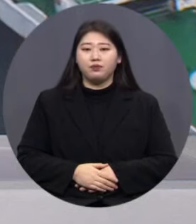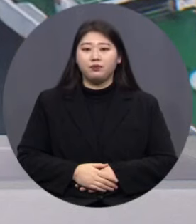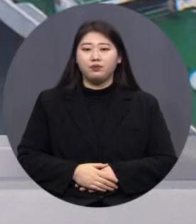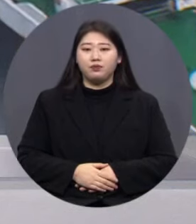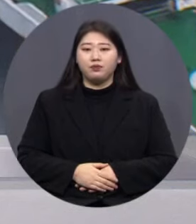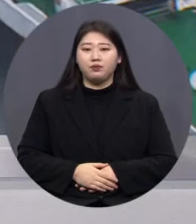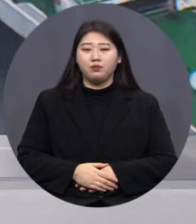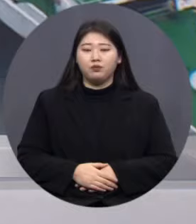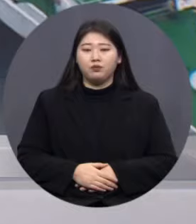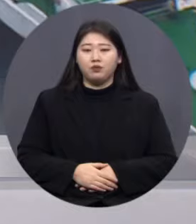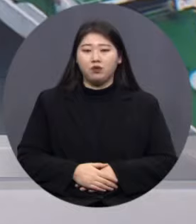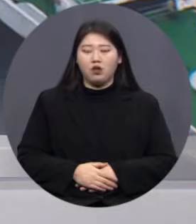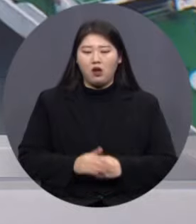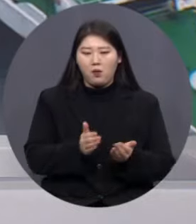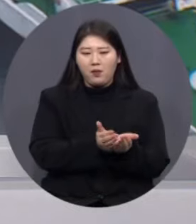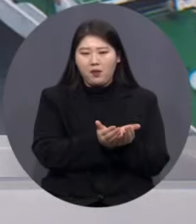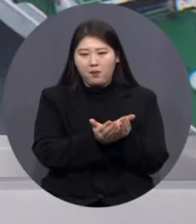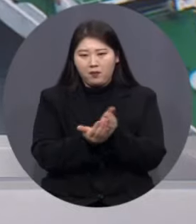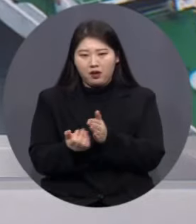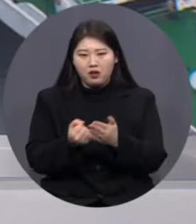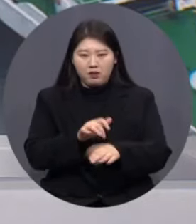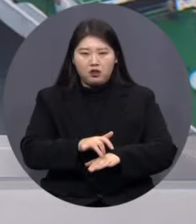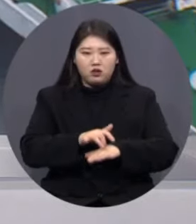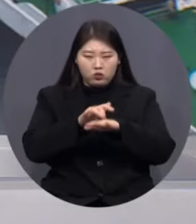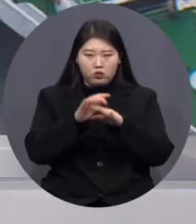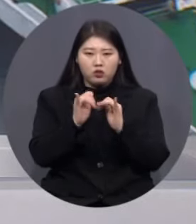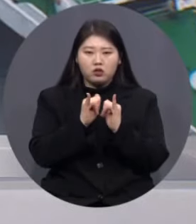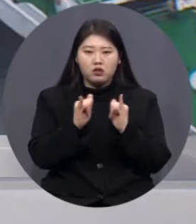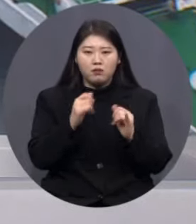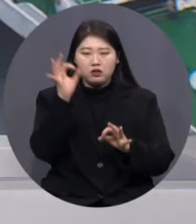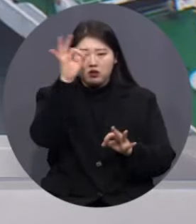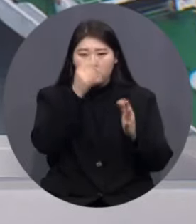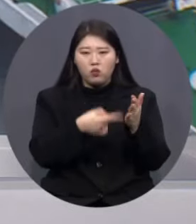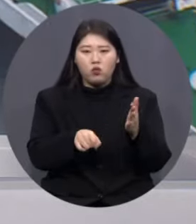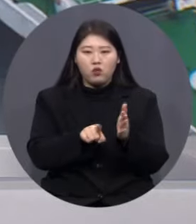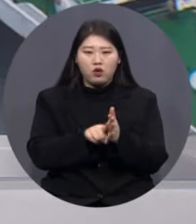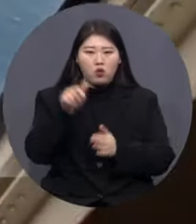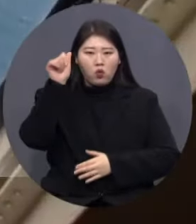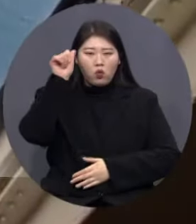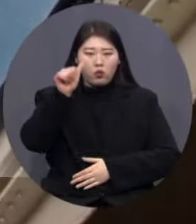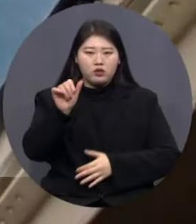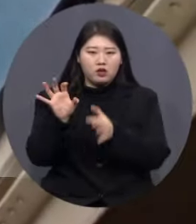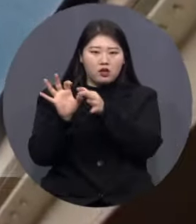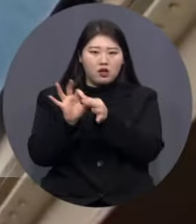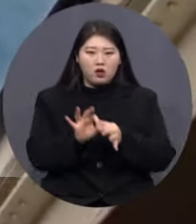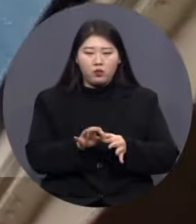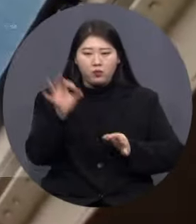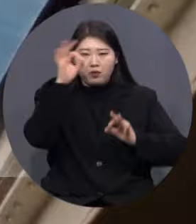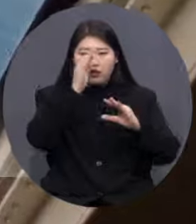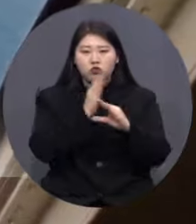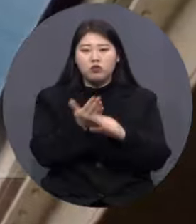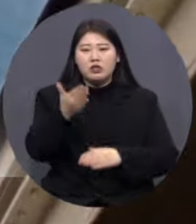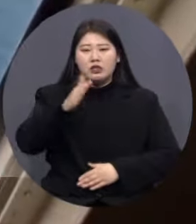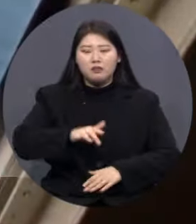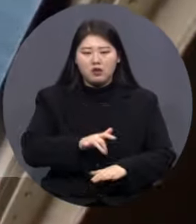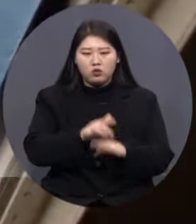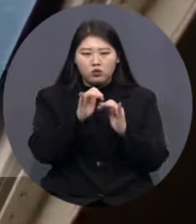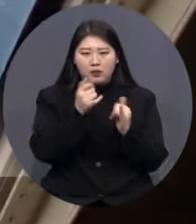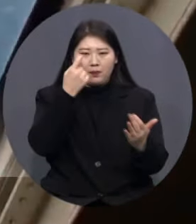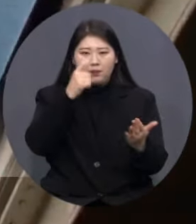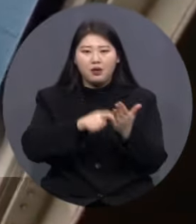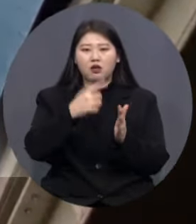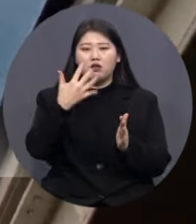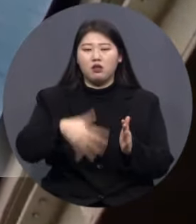있습니다 어선 침몰로 실종된 선원들을 찾기 위한 수색이 세째 이어지고 있지만 아직 실종자들은